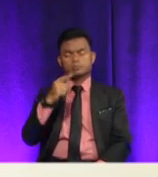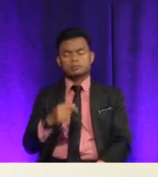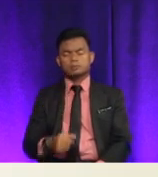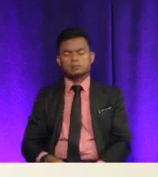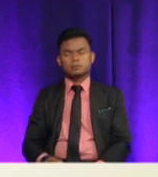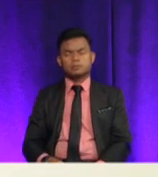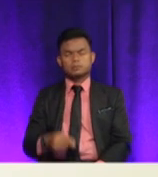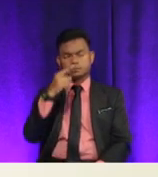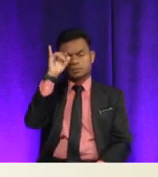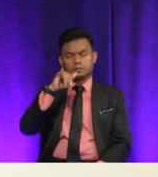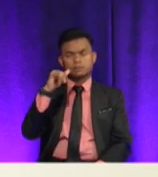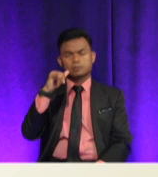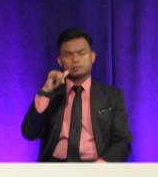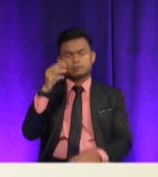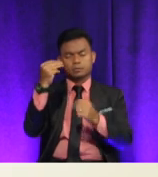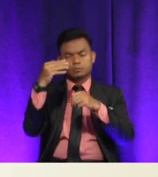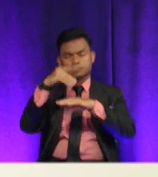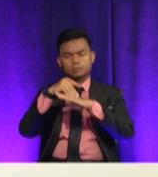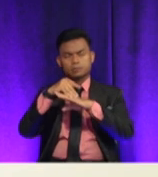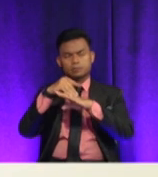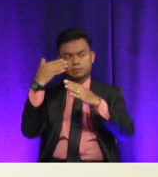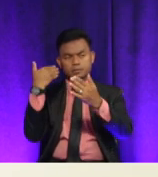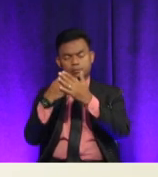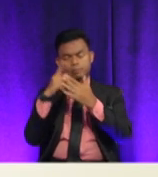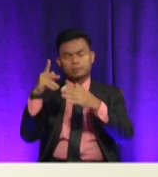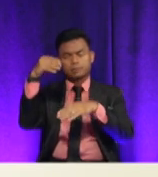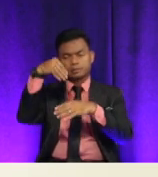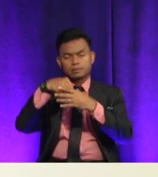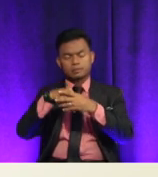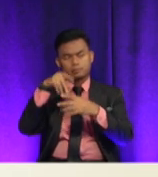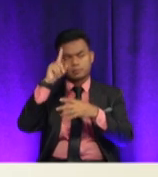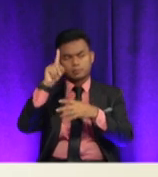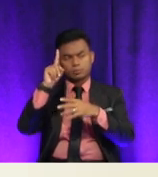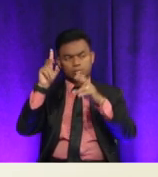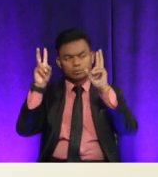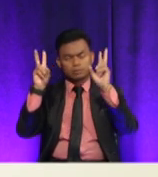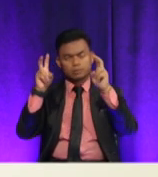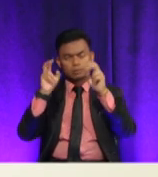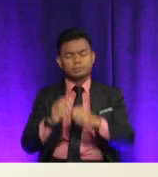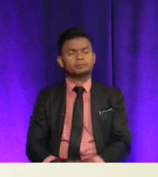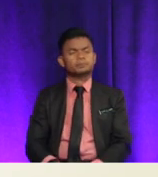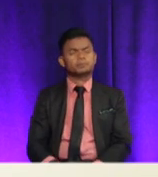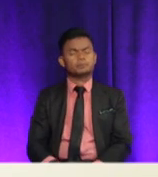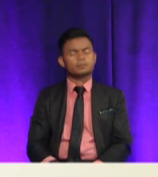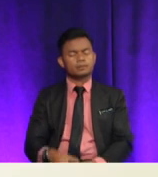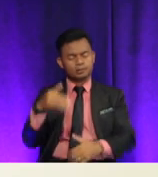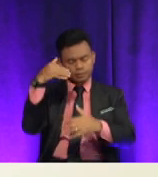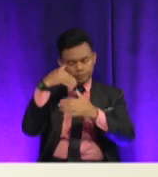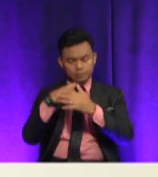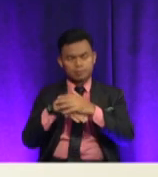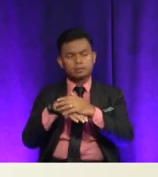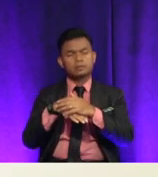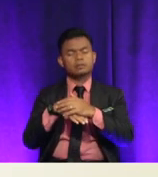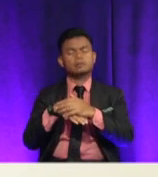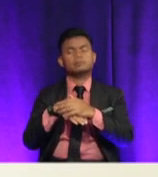hendak disampaikan dalam sebuah karya Oke kalau mengajar lebih suka untuk membesekan antara tema